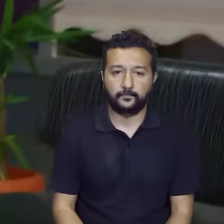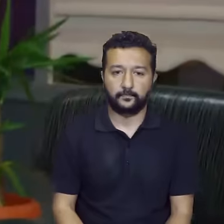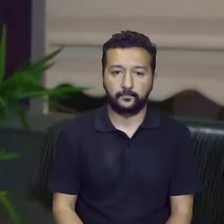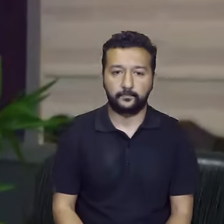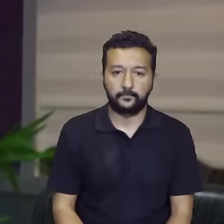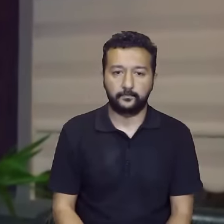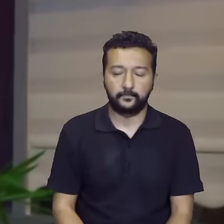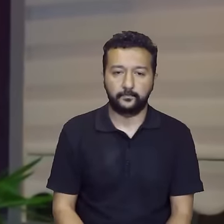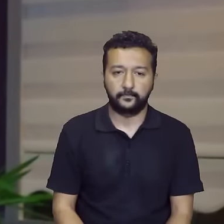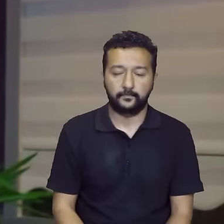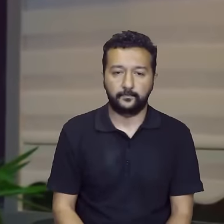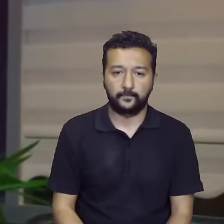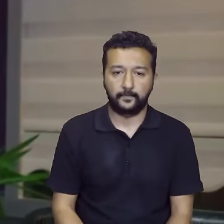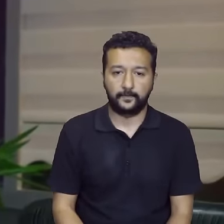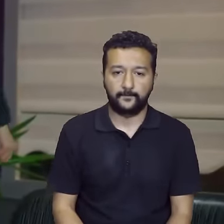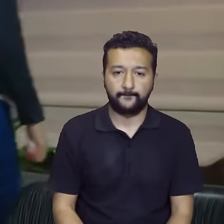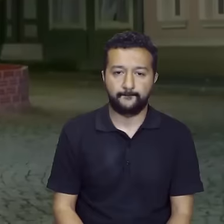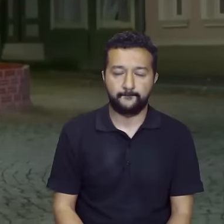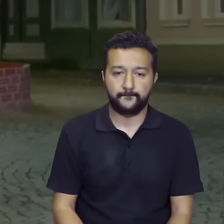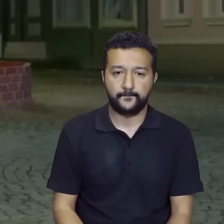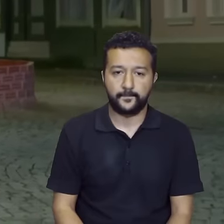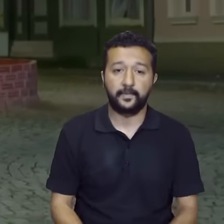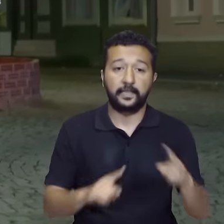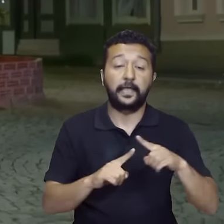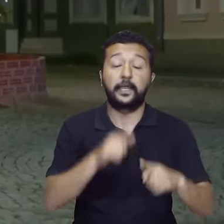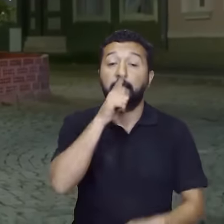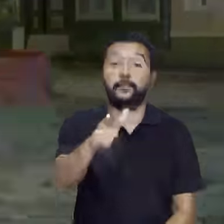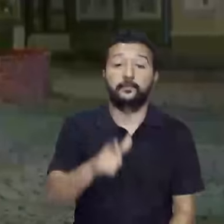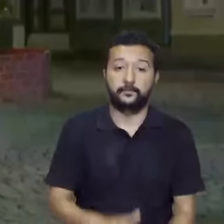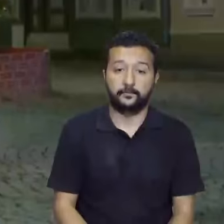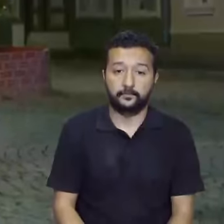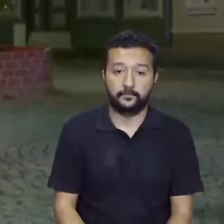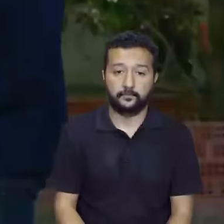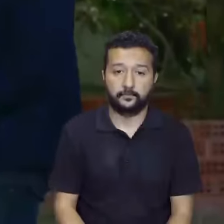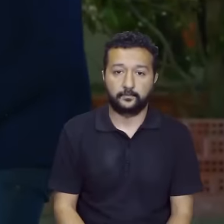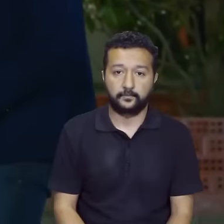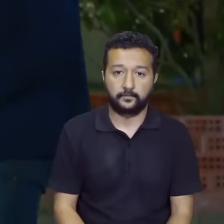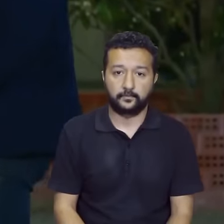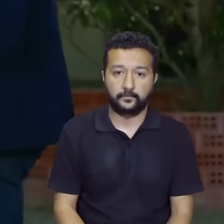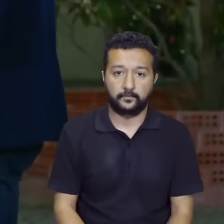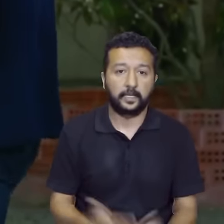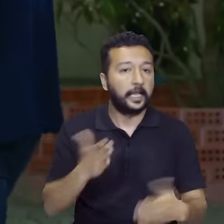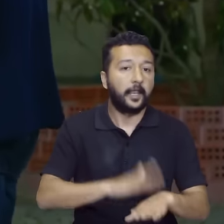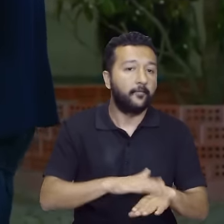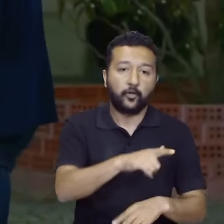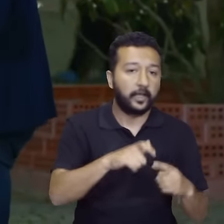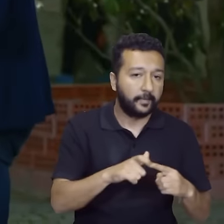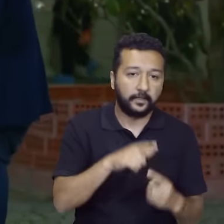Gözyaşlarını sildi, koltuğun ucundan kalkıp pencereye yaklaştı. Tarık! Emel koşturdu. Ne haber